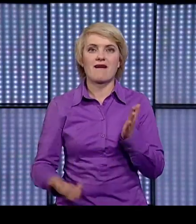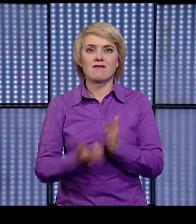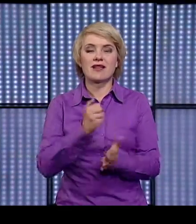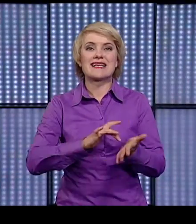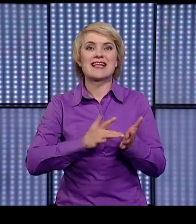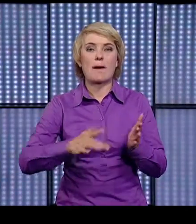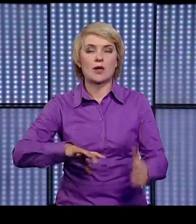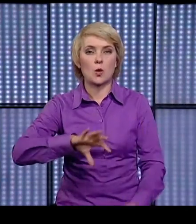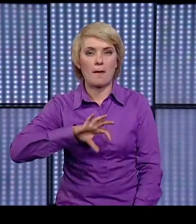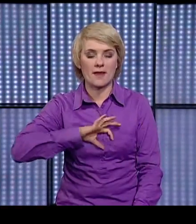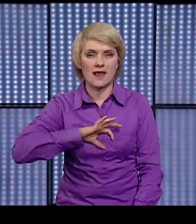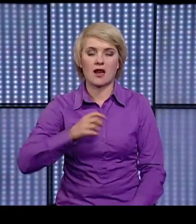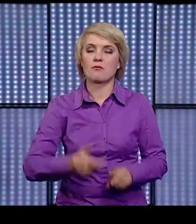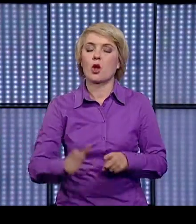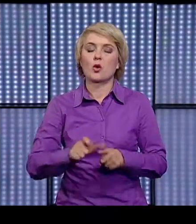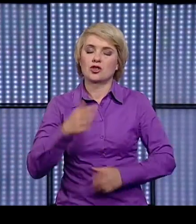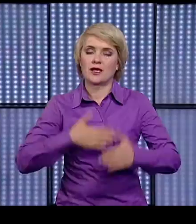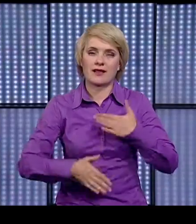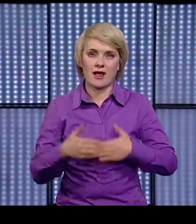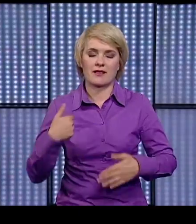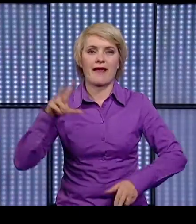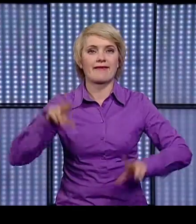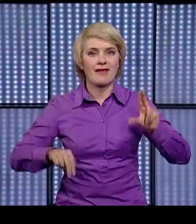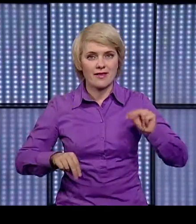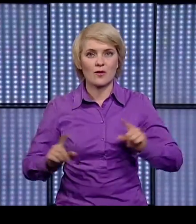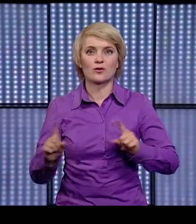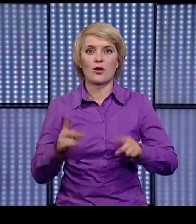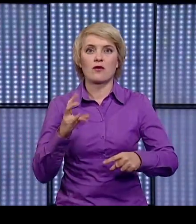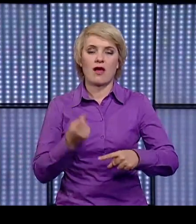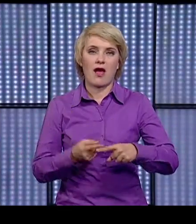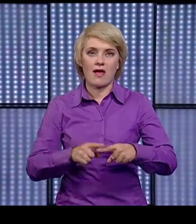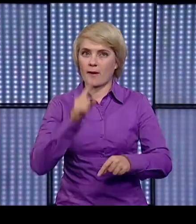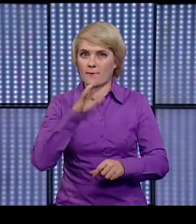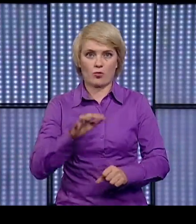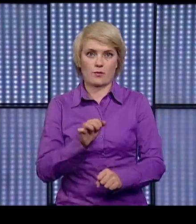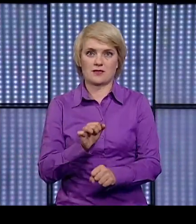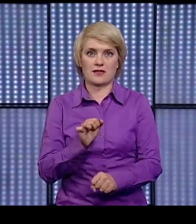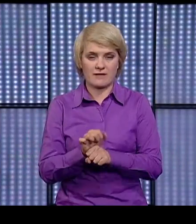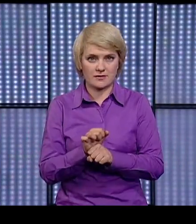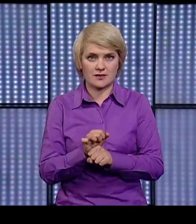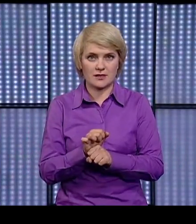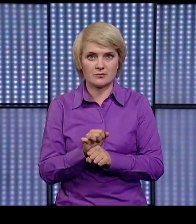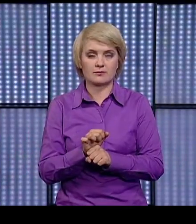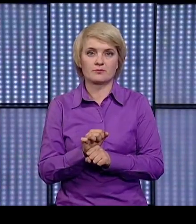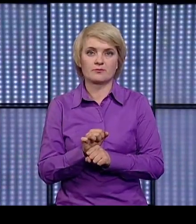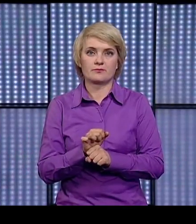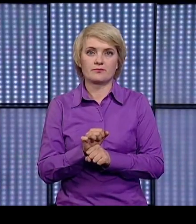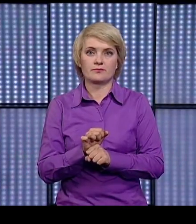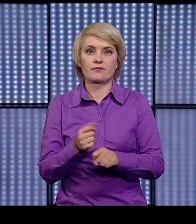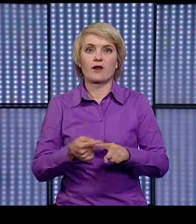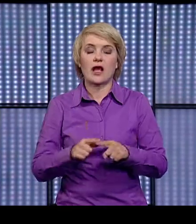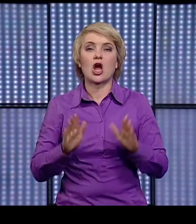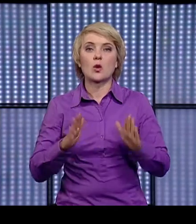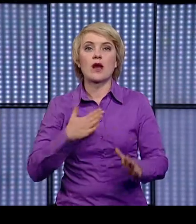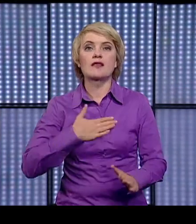серебряную медаль. Мы очень рады. И я надеюсь, что мы на этом не будем останавливаться. И это только